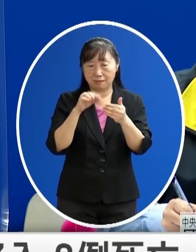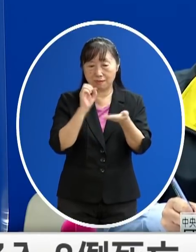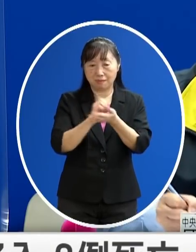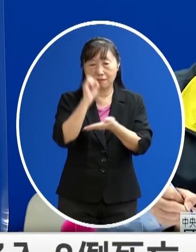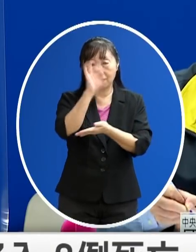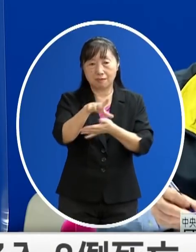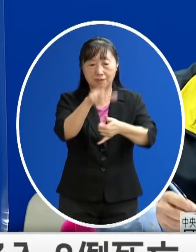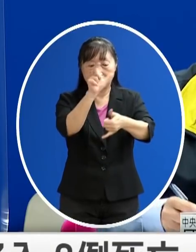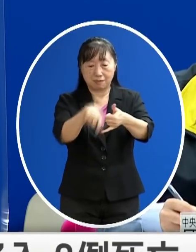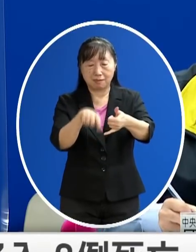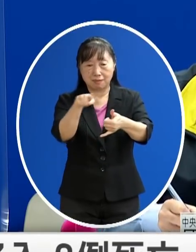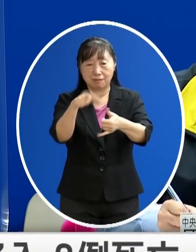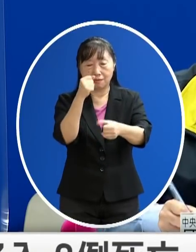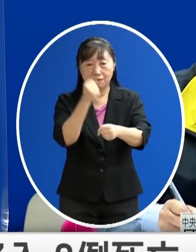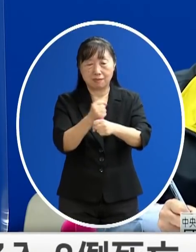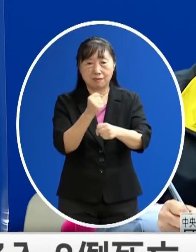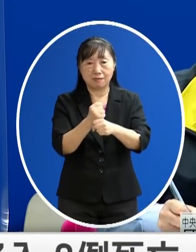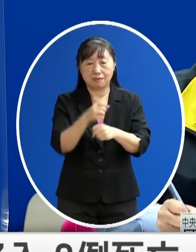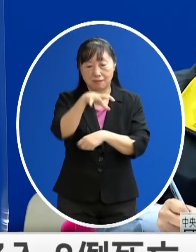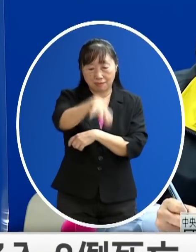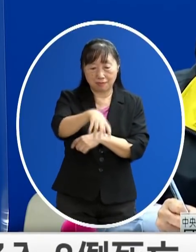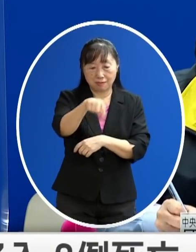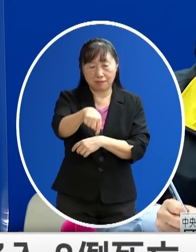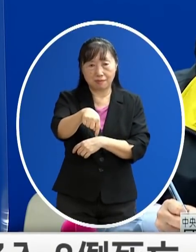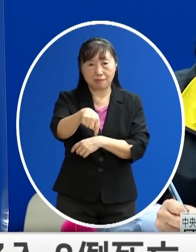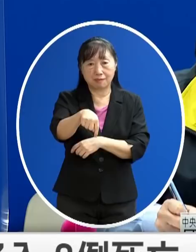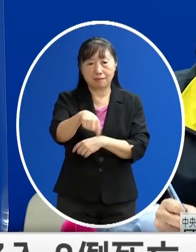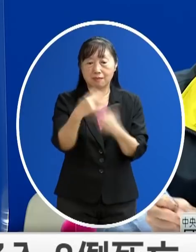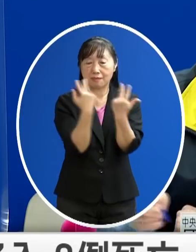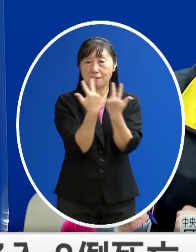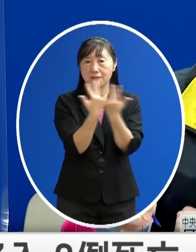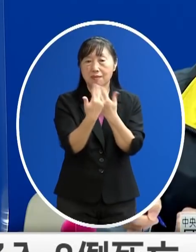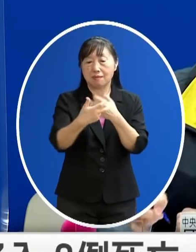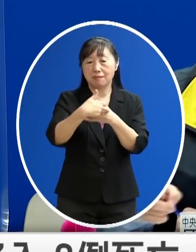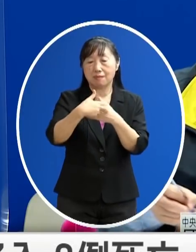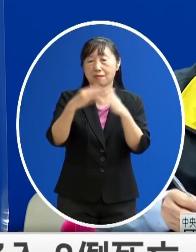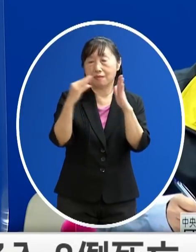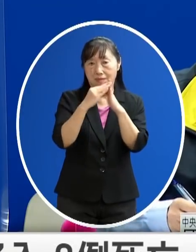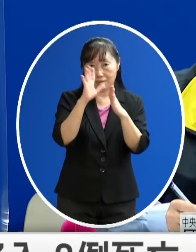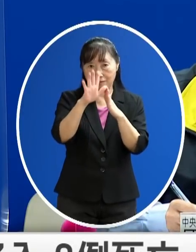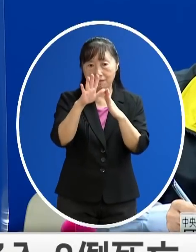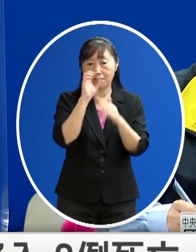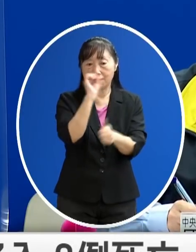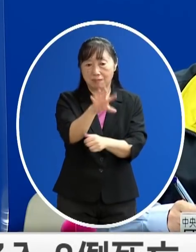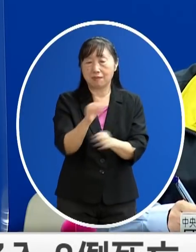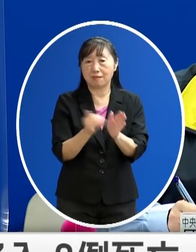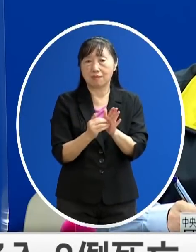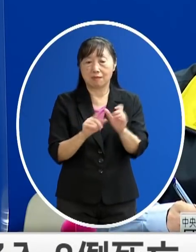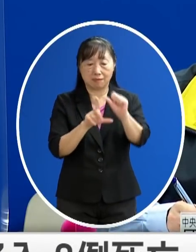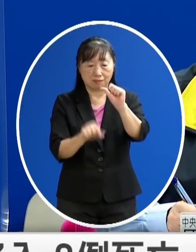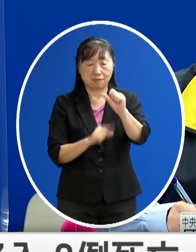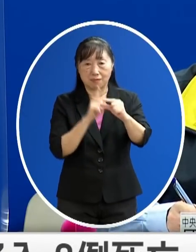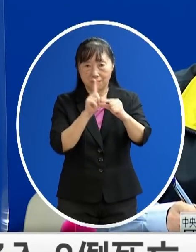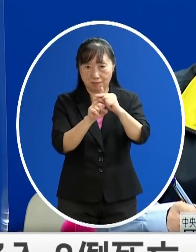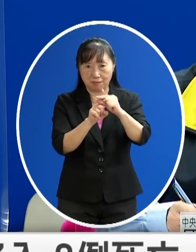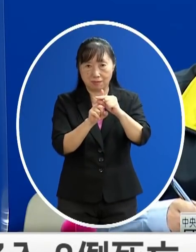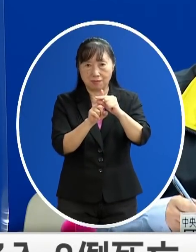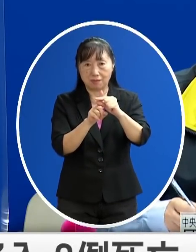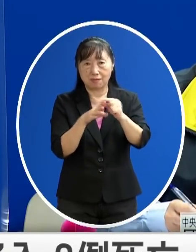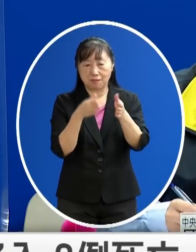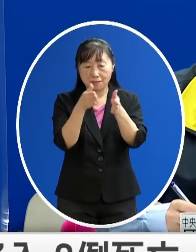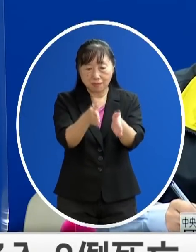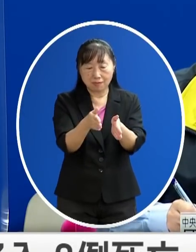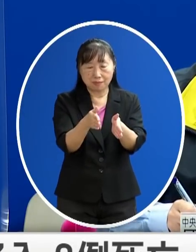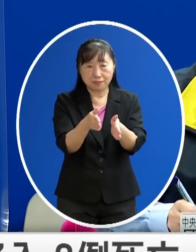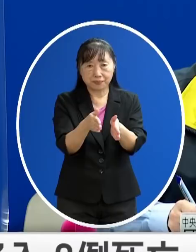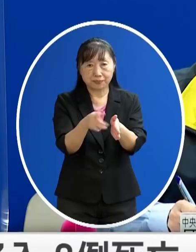知个案工作所在地的新北市卫生局，那在5月中旬有进行这个机